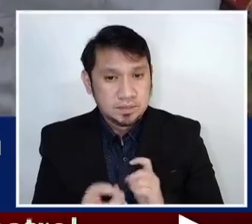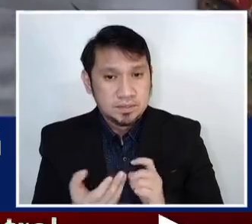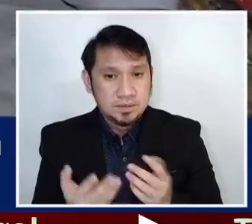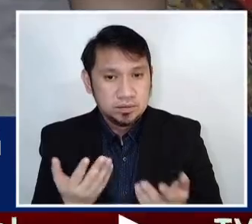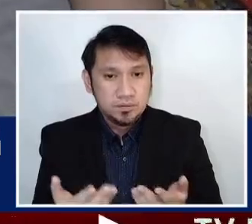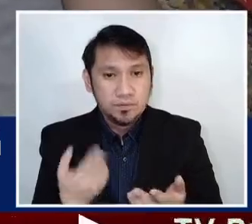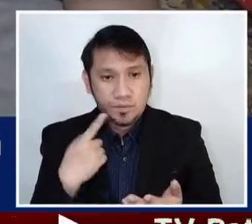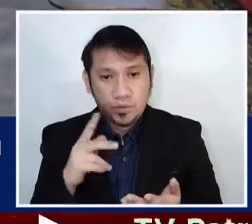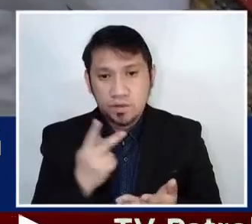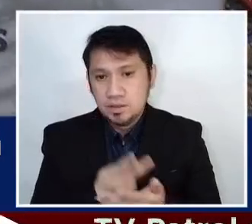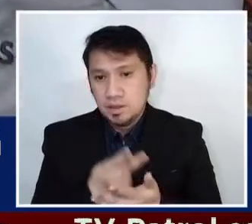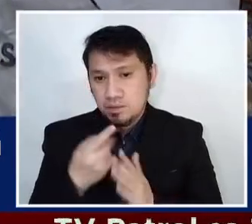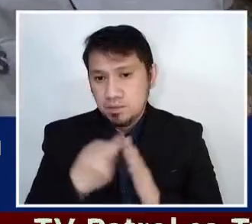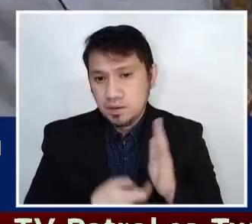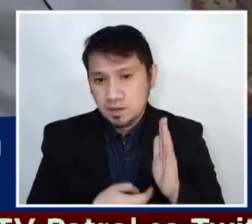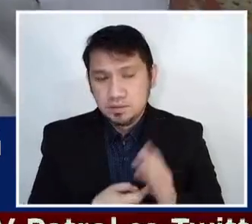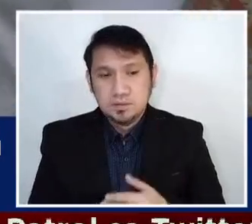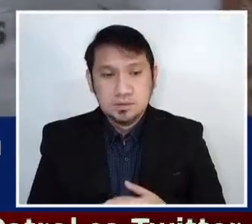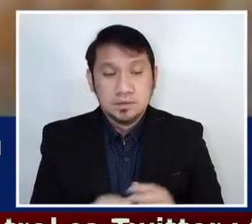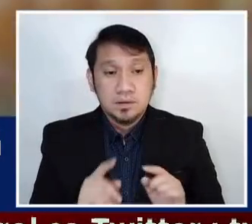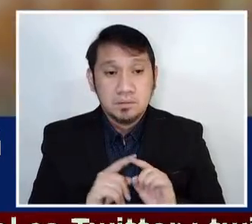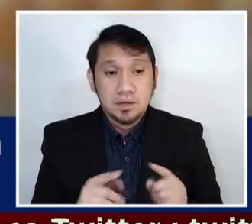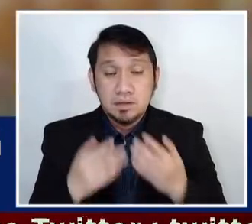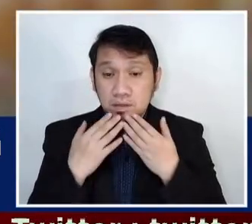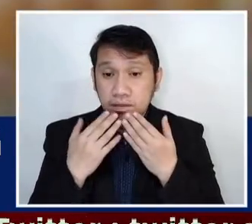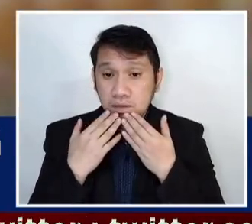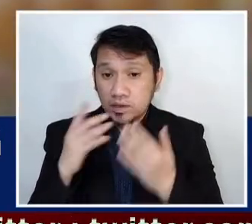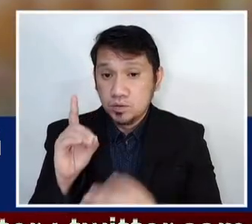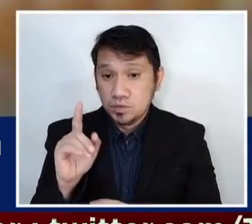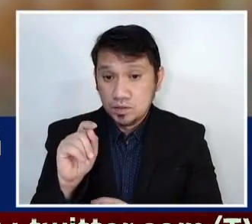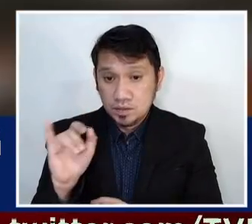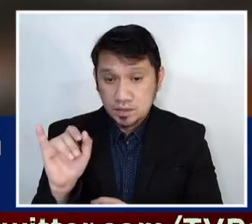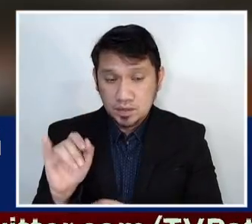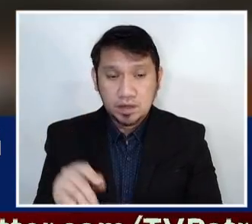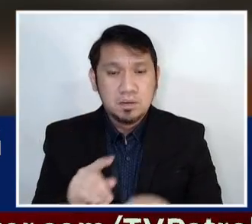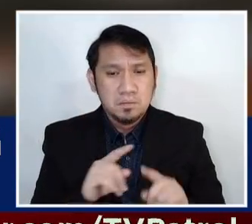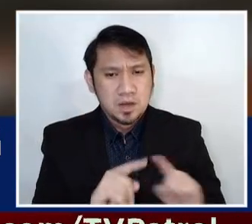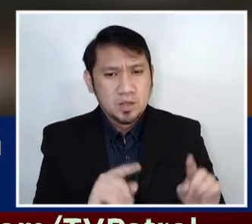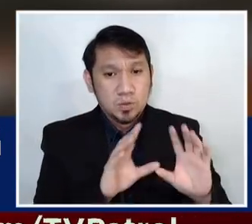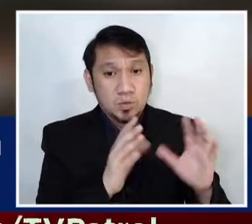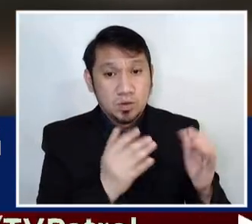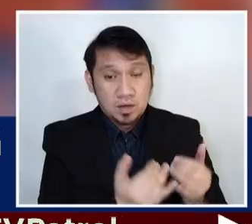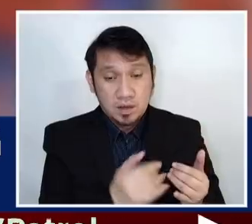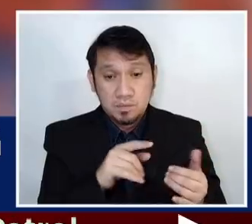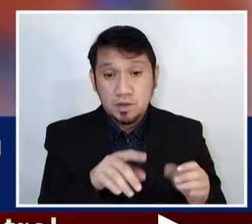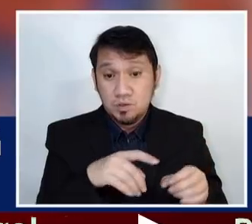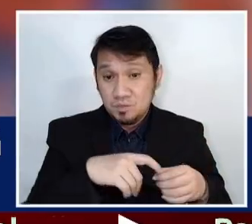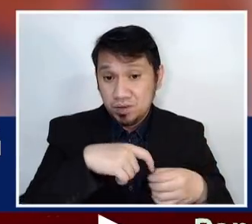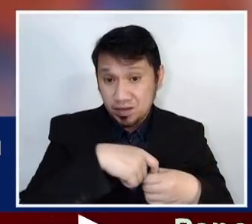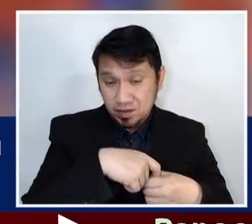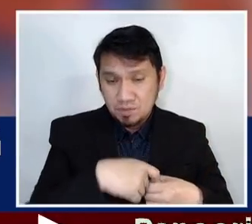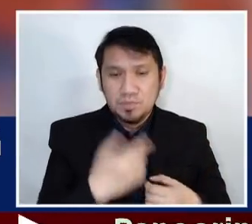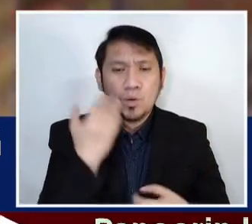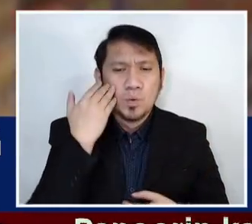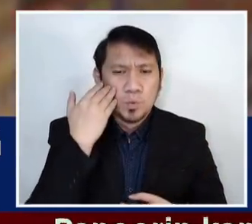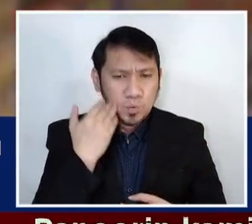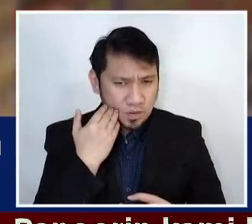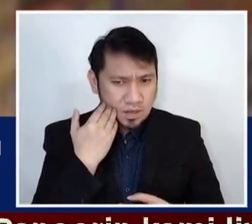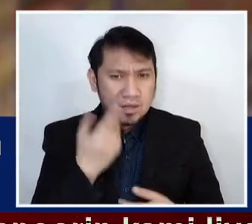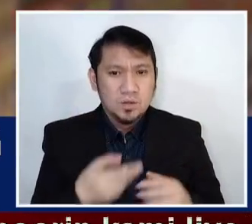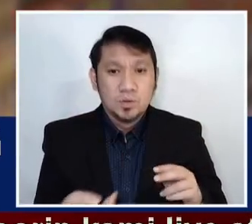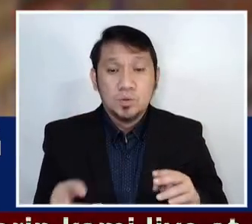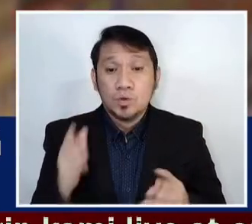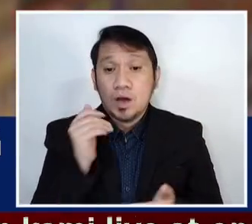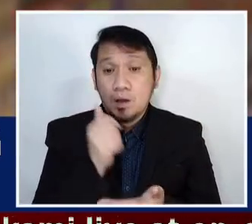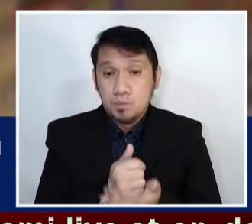For further adjustments. Bagamat nagpapasalamat sa DTI, inamin din ng mga manufacturers ng karneng delata na kulang pa ang